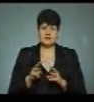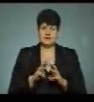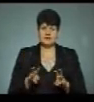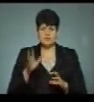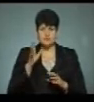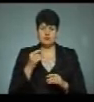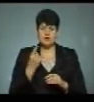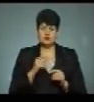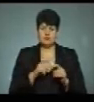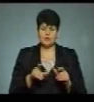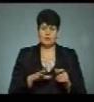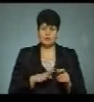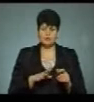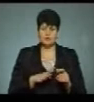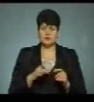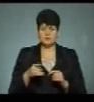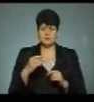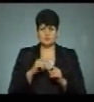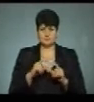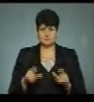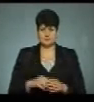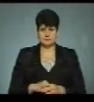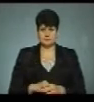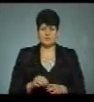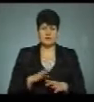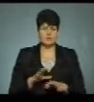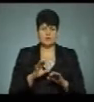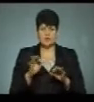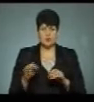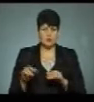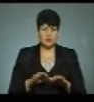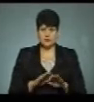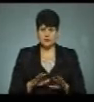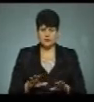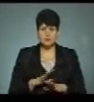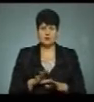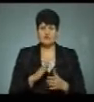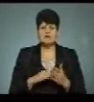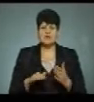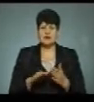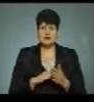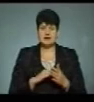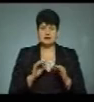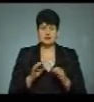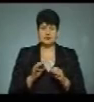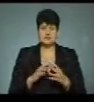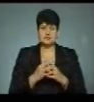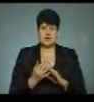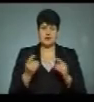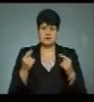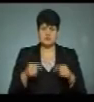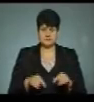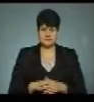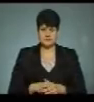на Тернопільщині були кореспонденти Суспільного. Не буде ніякого руху, не буде взагалі село занепаде.